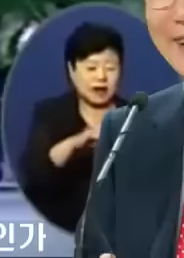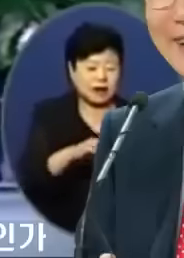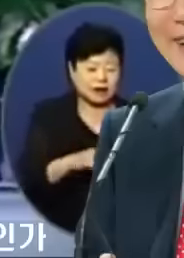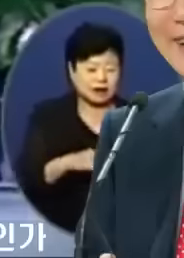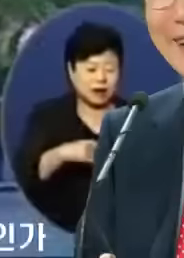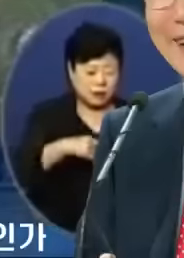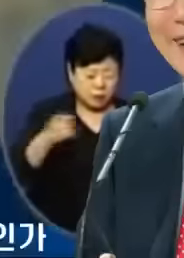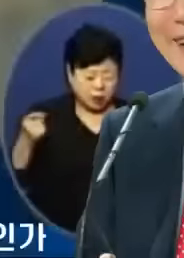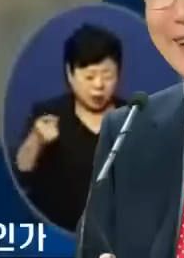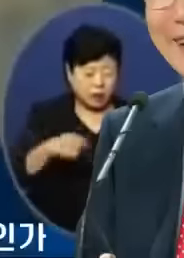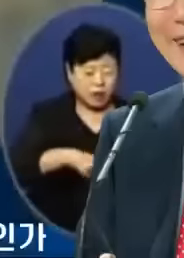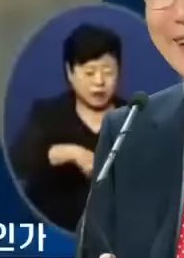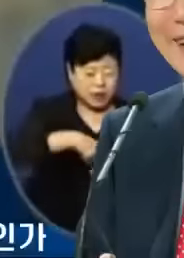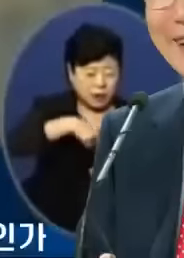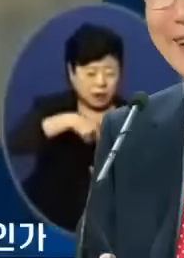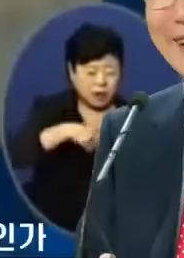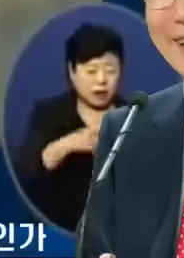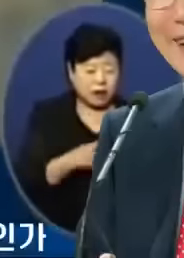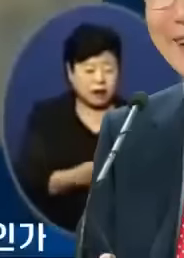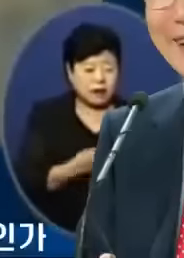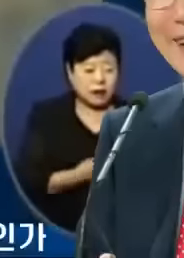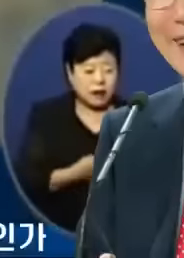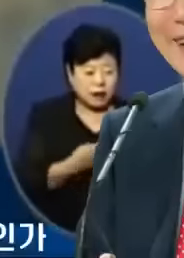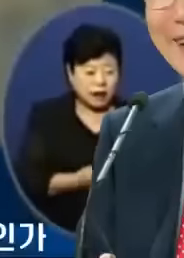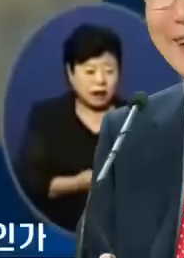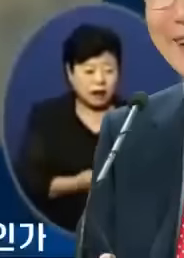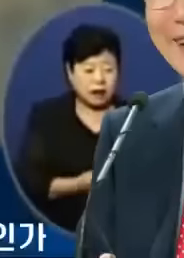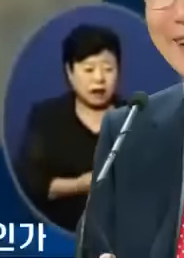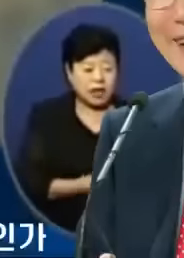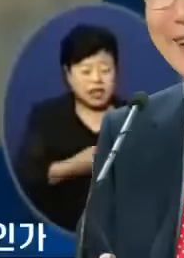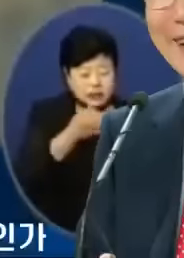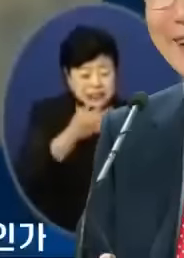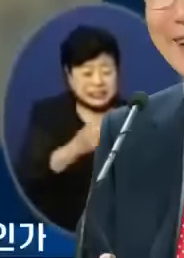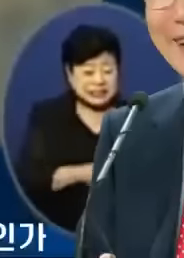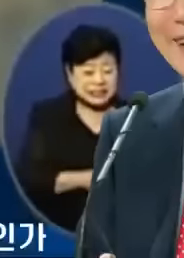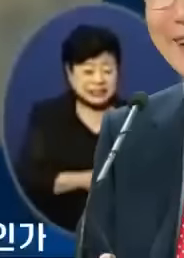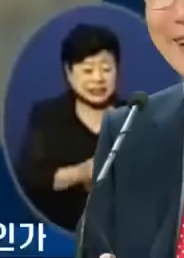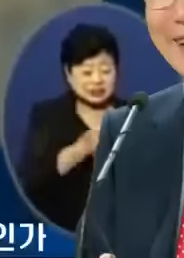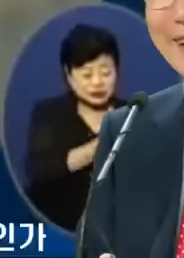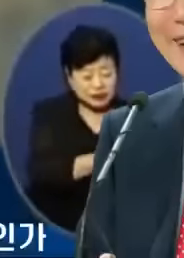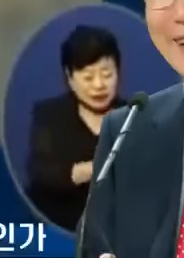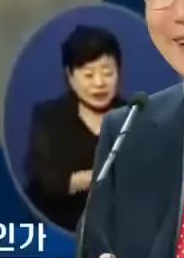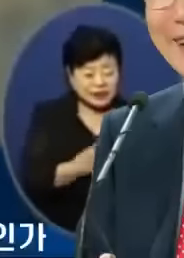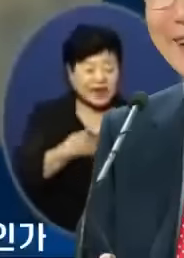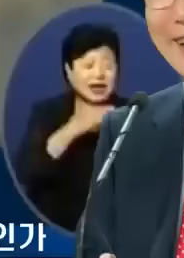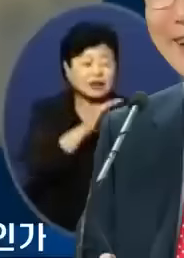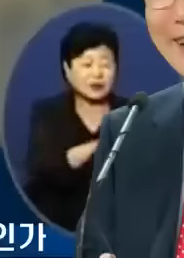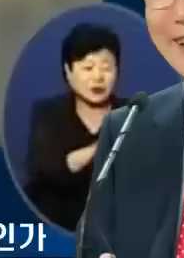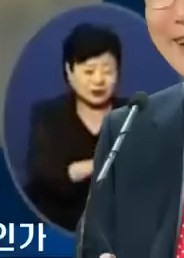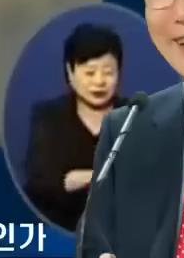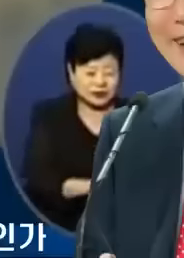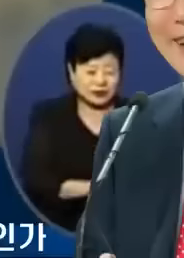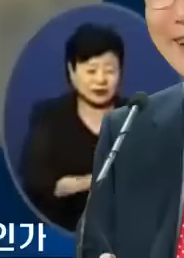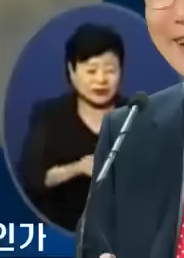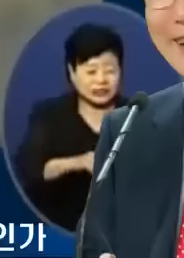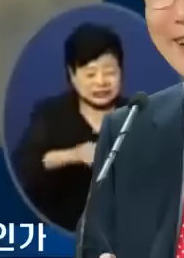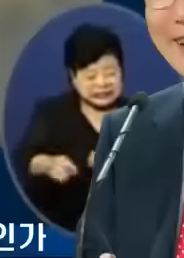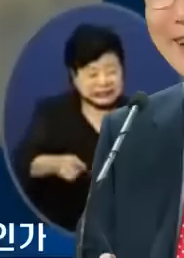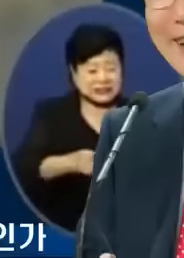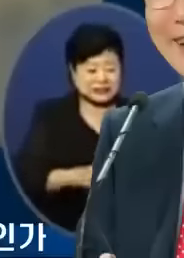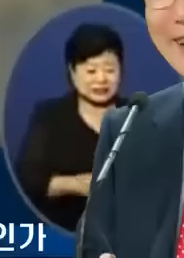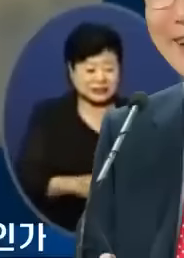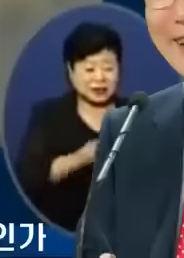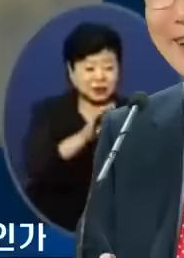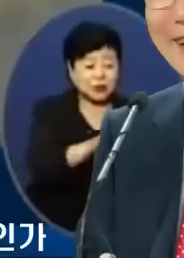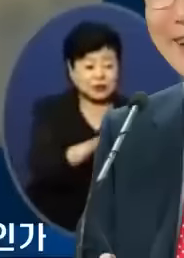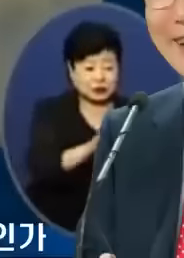고치를 벗어버리고 나오려고 발부둥을 치기에 야 힘들지 수고한다 내가 도와주마 덩어리를 쭉 찢어서 나올